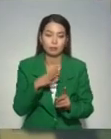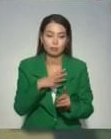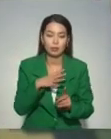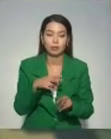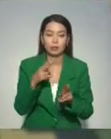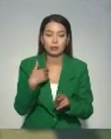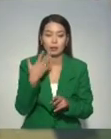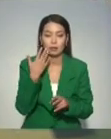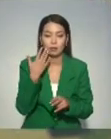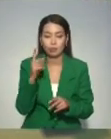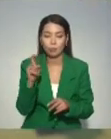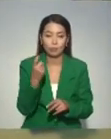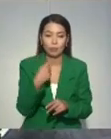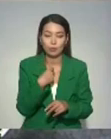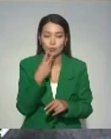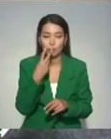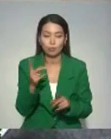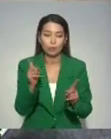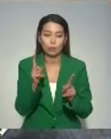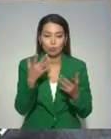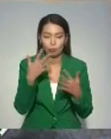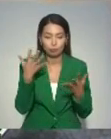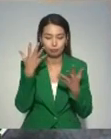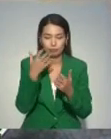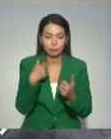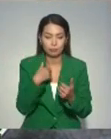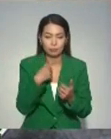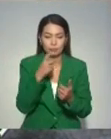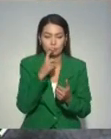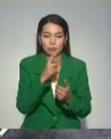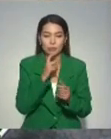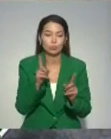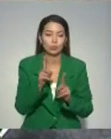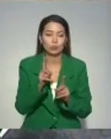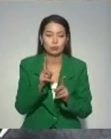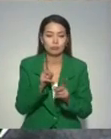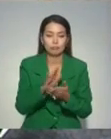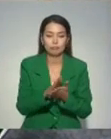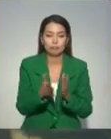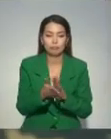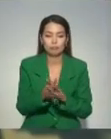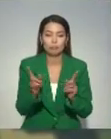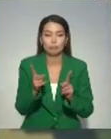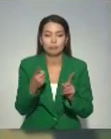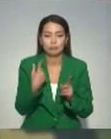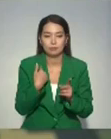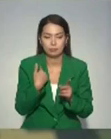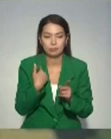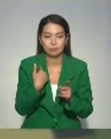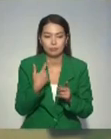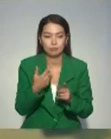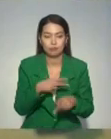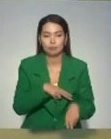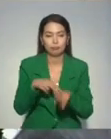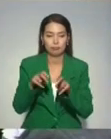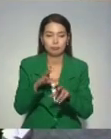он повернулся, я увидел у него в руке что-то черное. Я на тот момент не спал неделю из-за тяжелого состояния, и что-то в руке у него я принял за оружие.